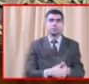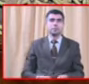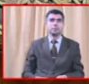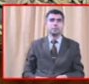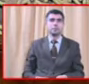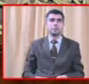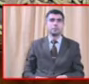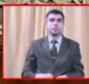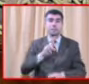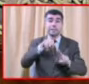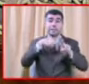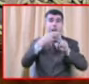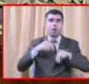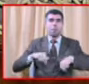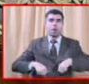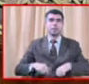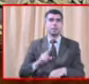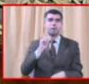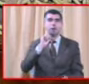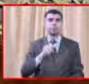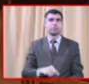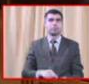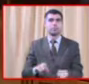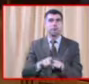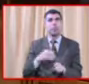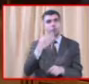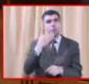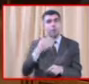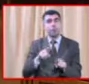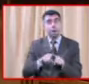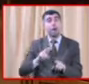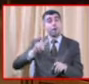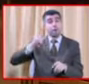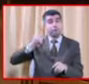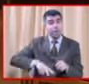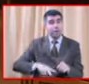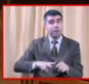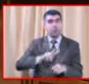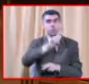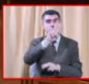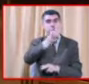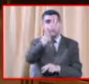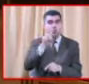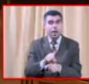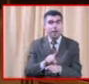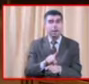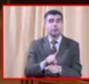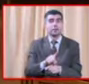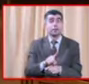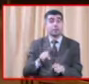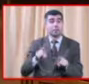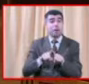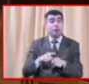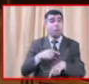الوزيره، تفضل. شكرا السيد نائب المحترم. طبعا هذا السؤال ديالكم كيطلب